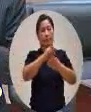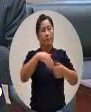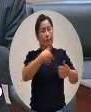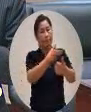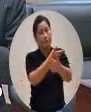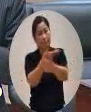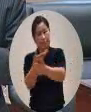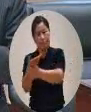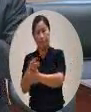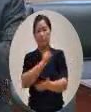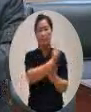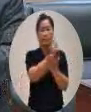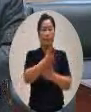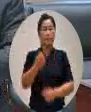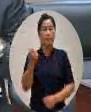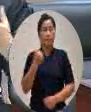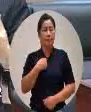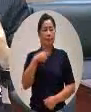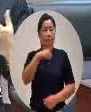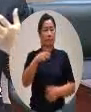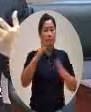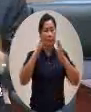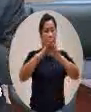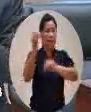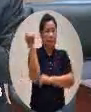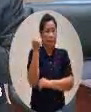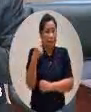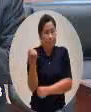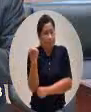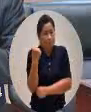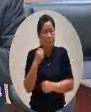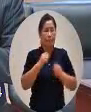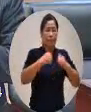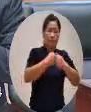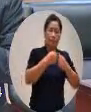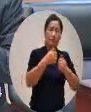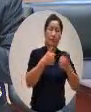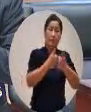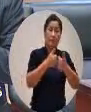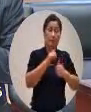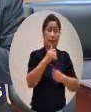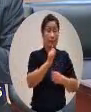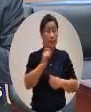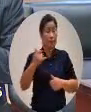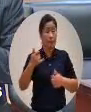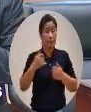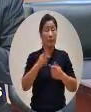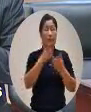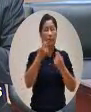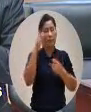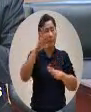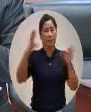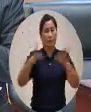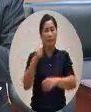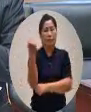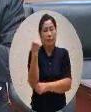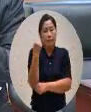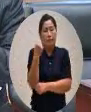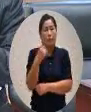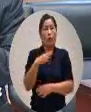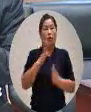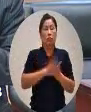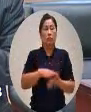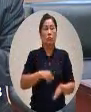這樣子的努力其實不只是市政府我們議會大家共同努力但是我這裡要跟市長講其實這個